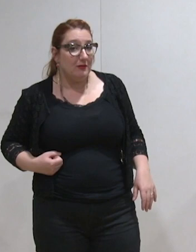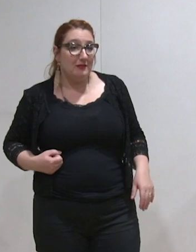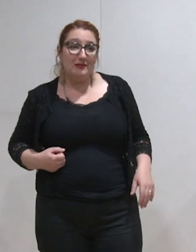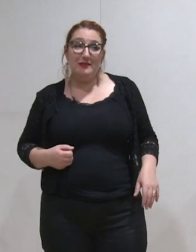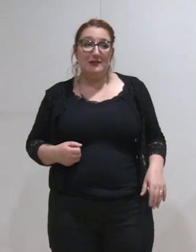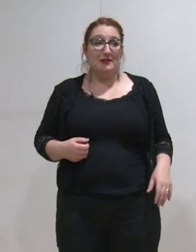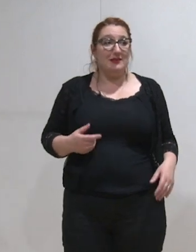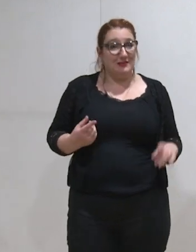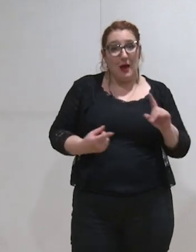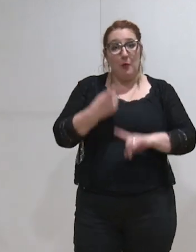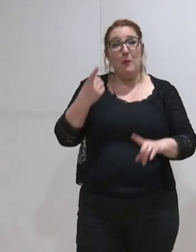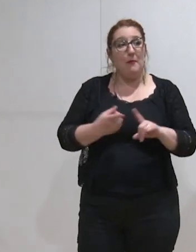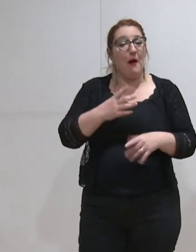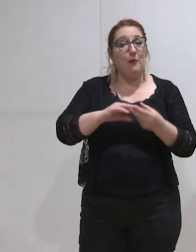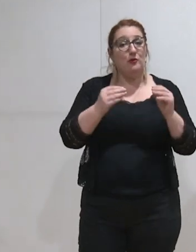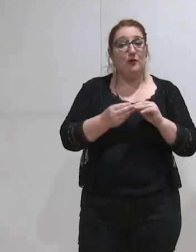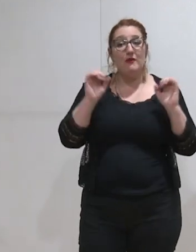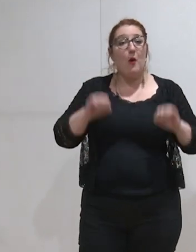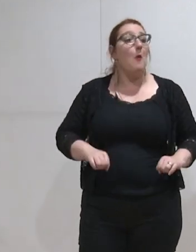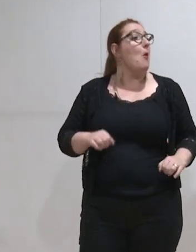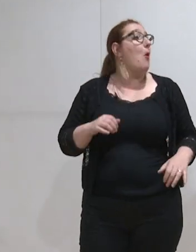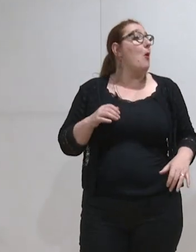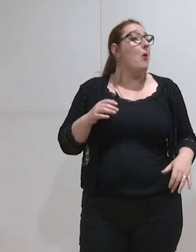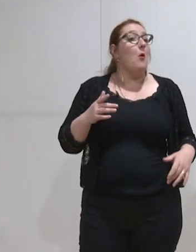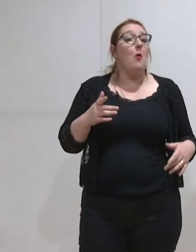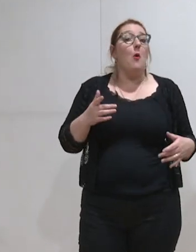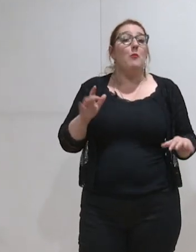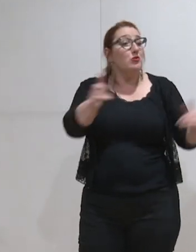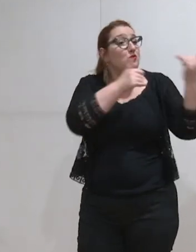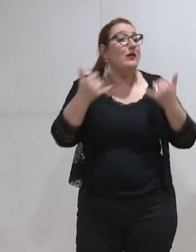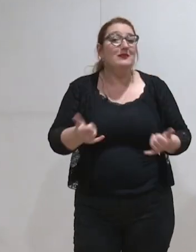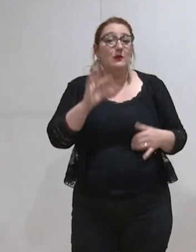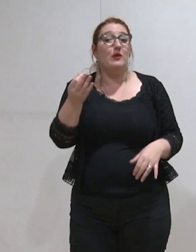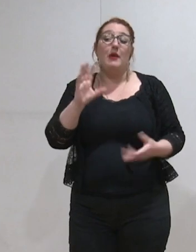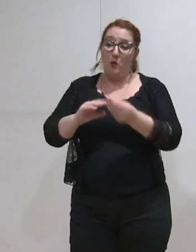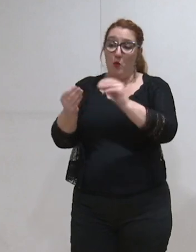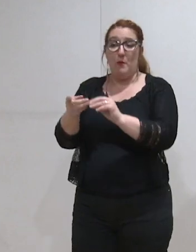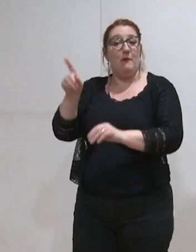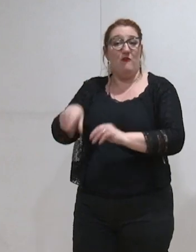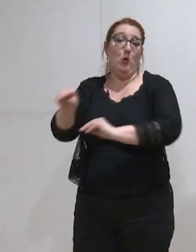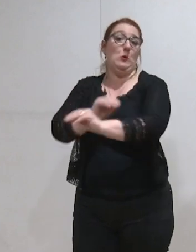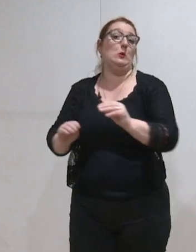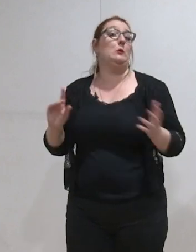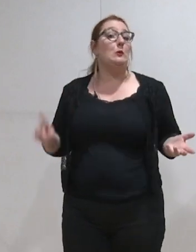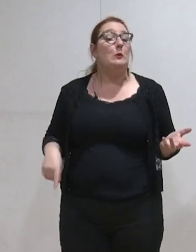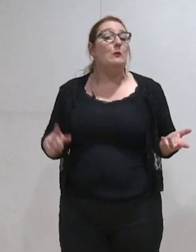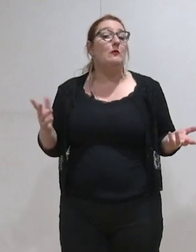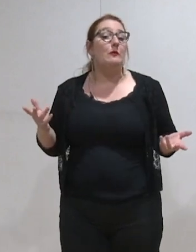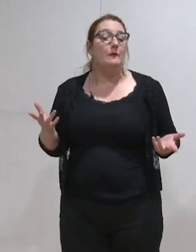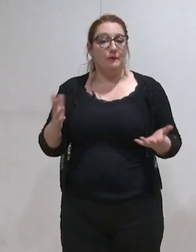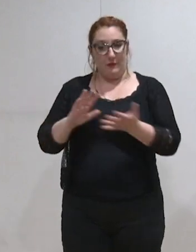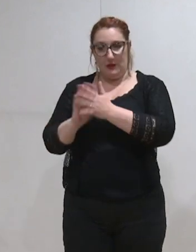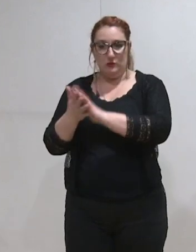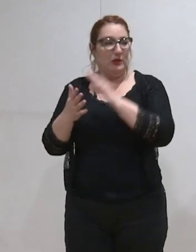il n'empêche qu'on attendant cette affaire là il va bien falloir qu'on la traite donc un certain nombre d'associations